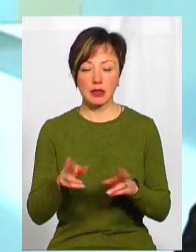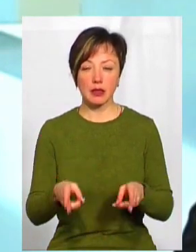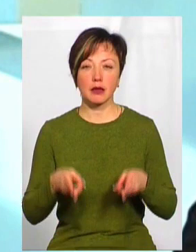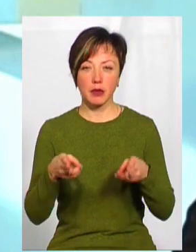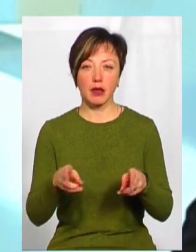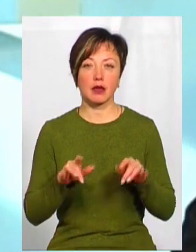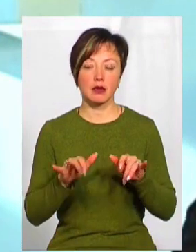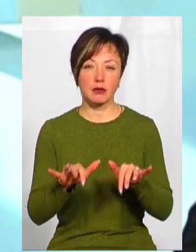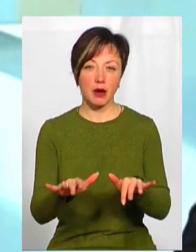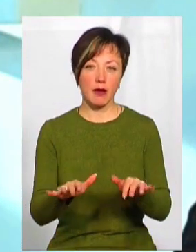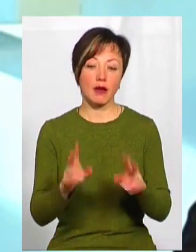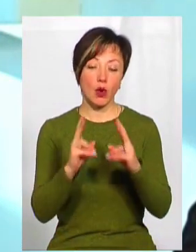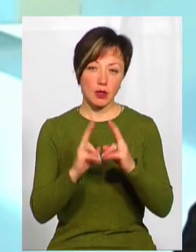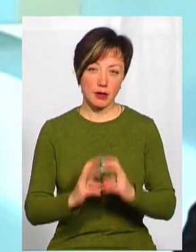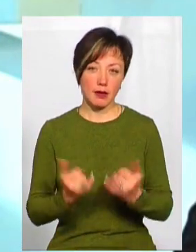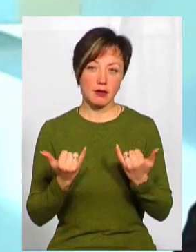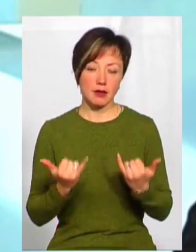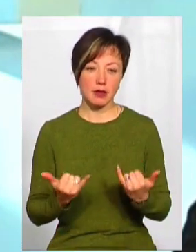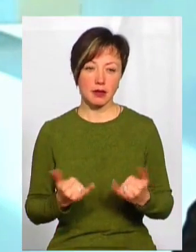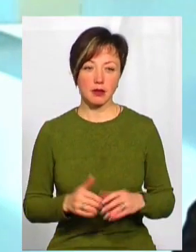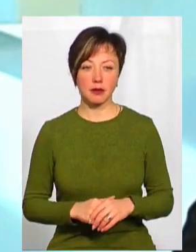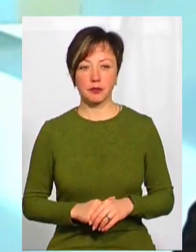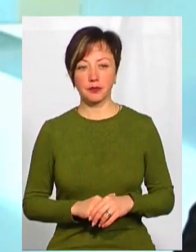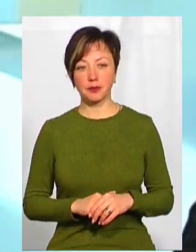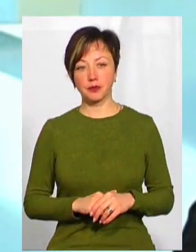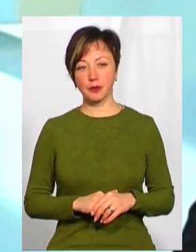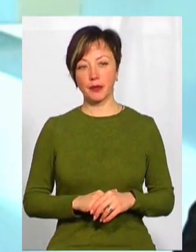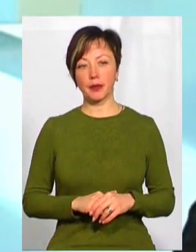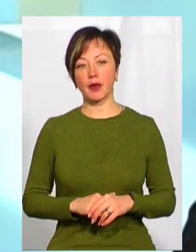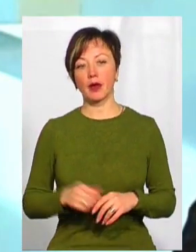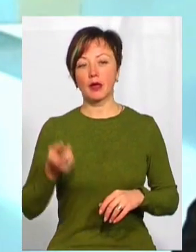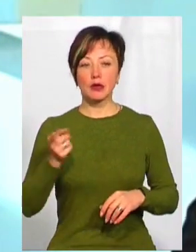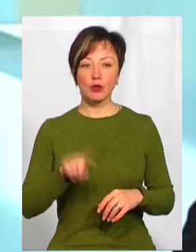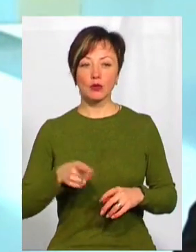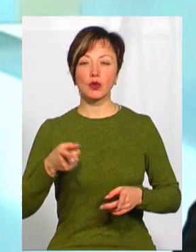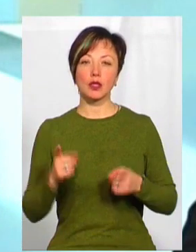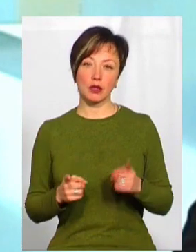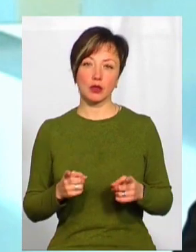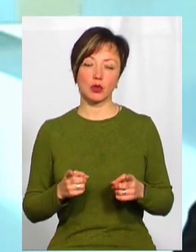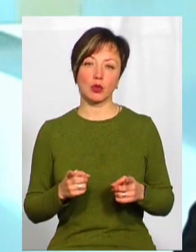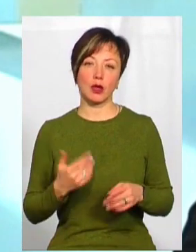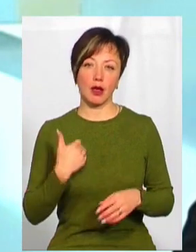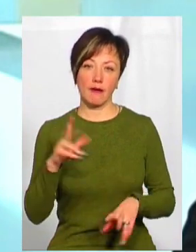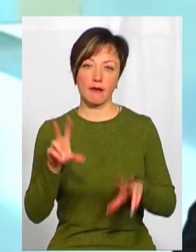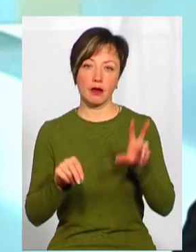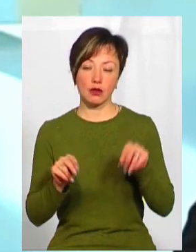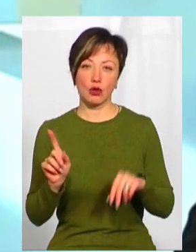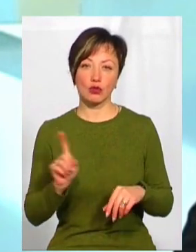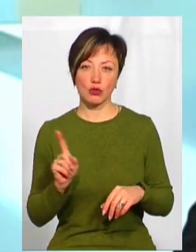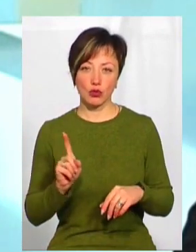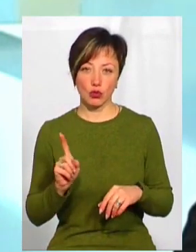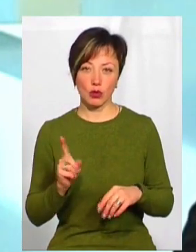кримінальних провадження розглядається зараз. Тому, ну, дійсно, я вважаю,